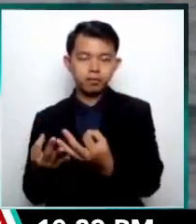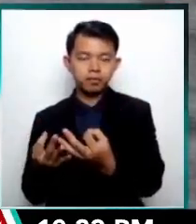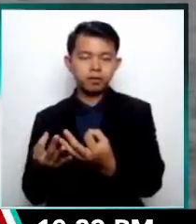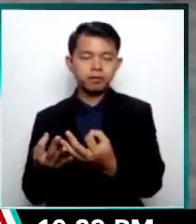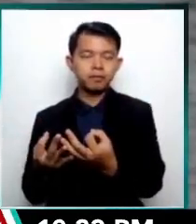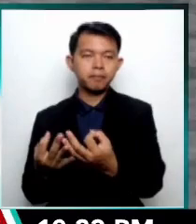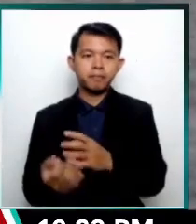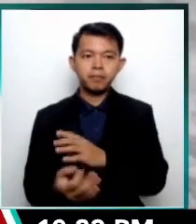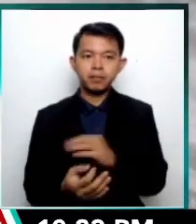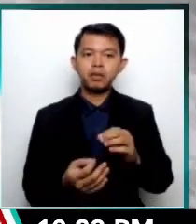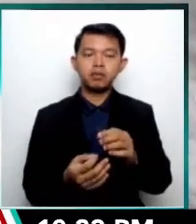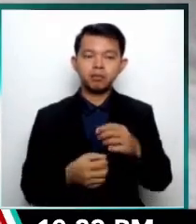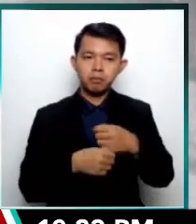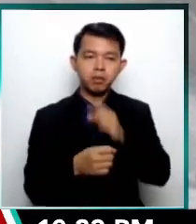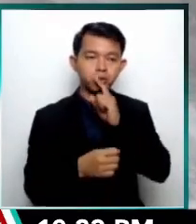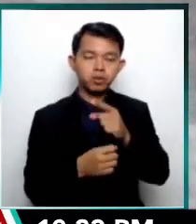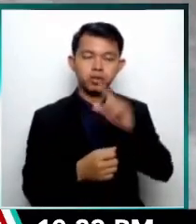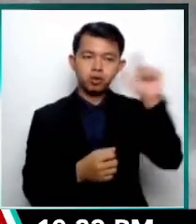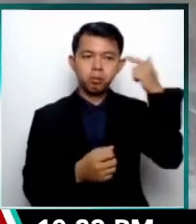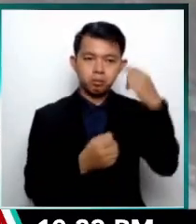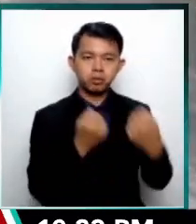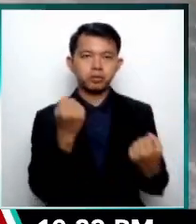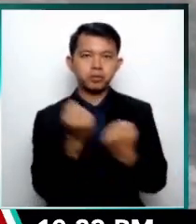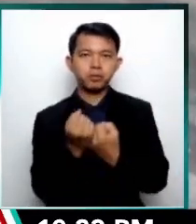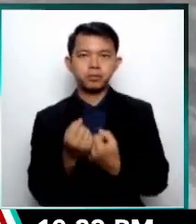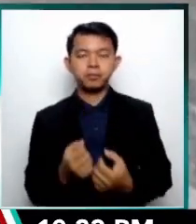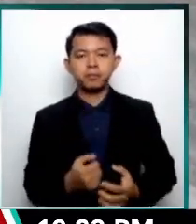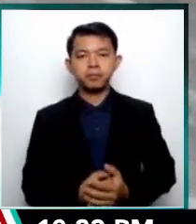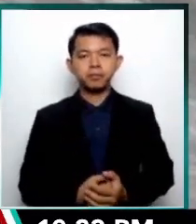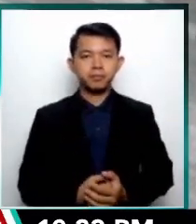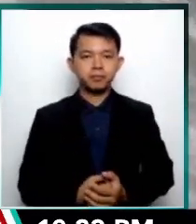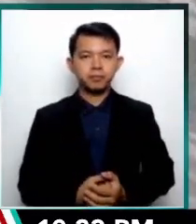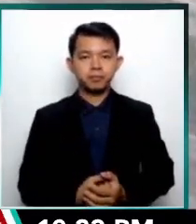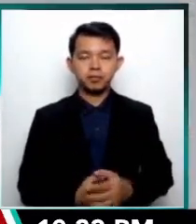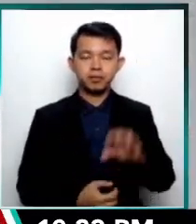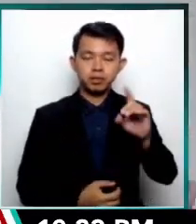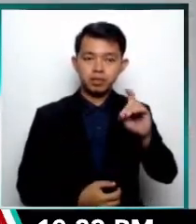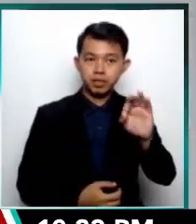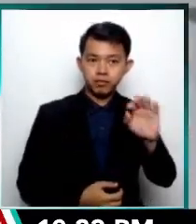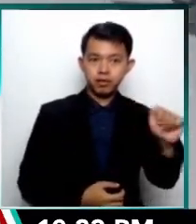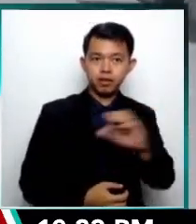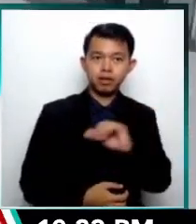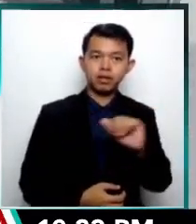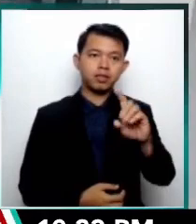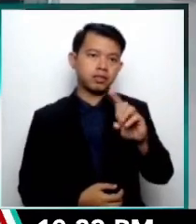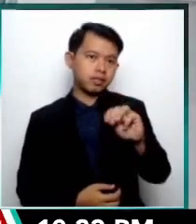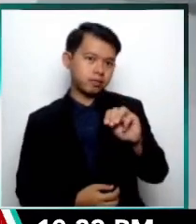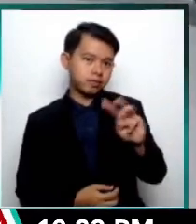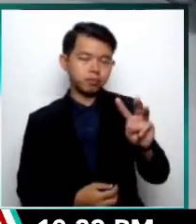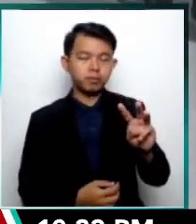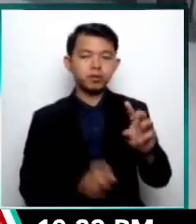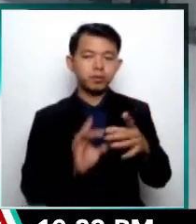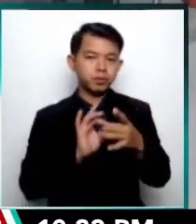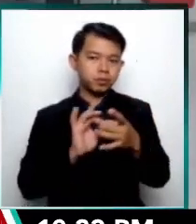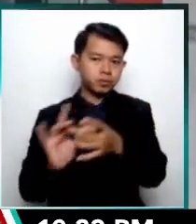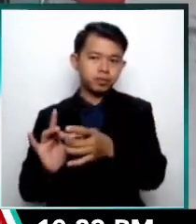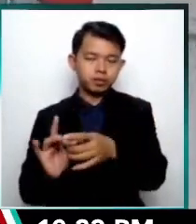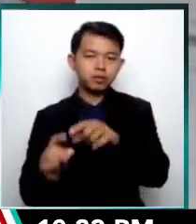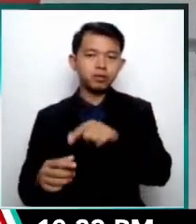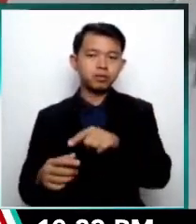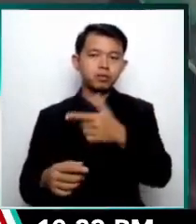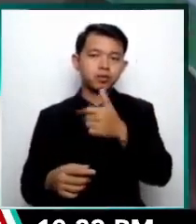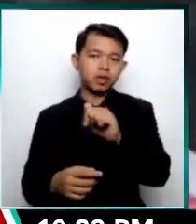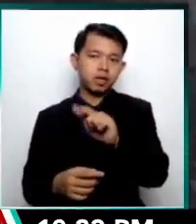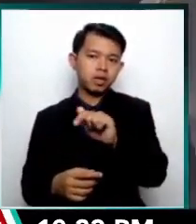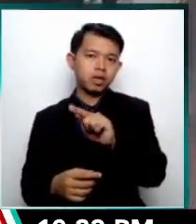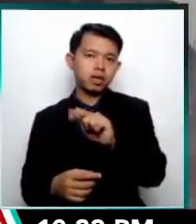pamahalaan. Kausap na rin daw ng DMW ang DFA at ang manning agency ng Galaxy Leader para masigurong ligtas na